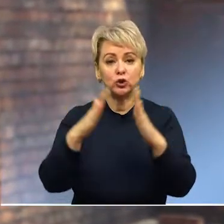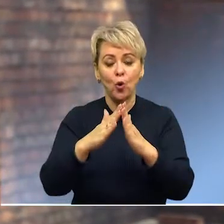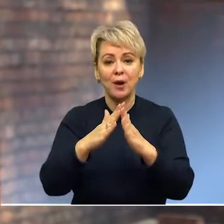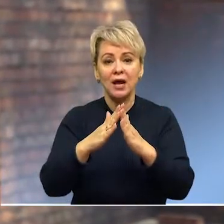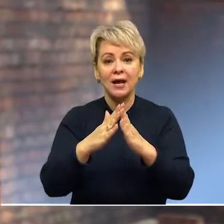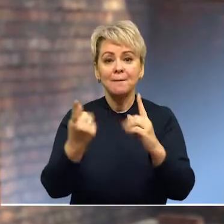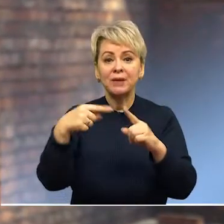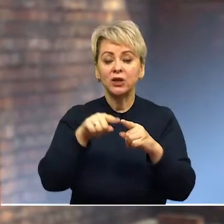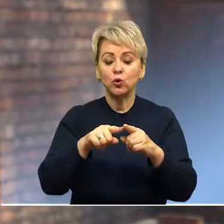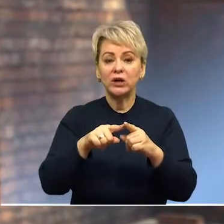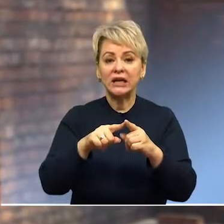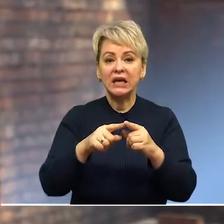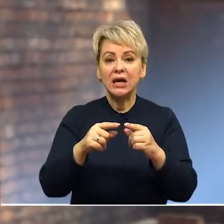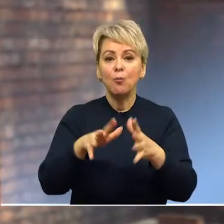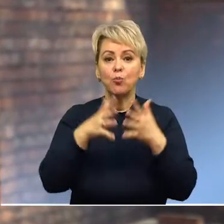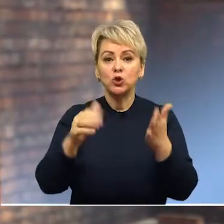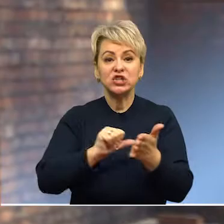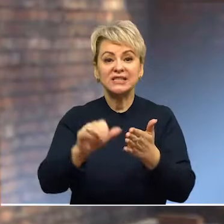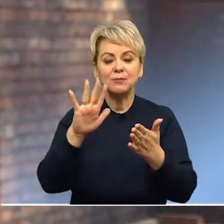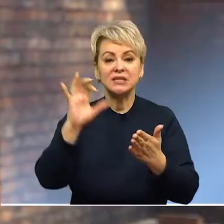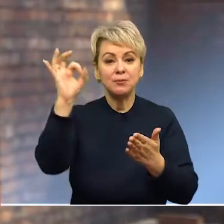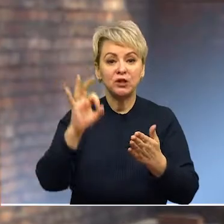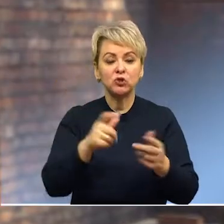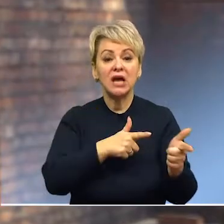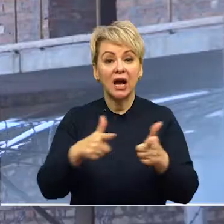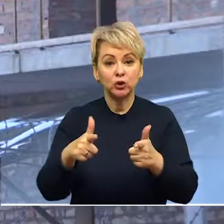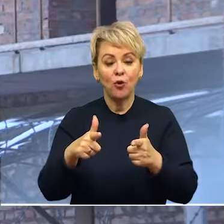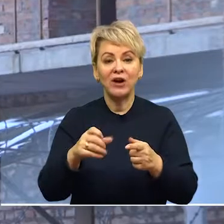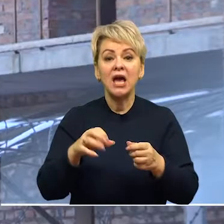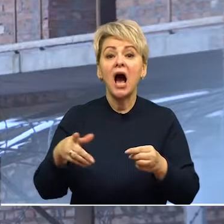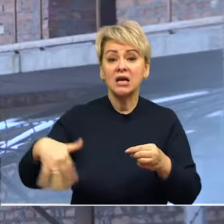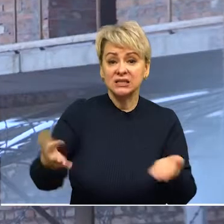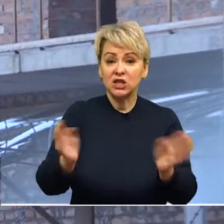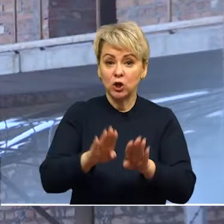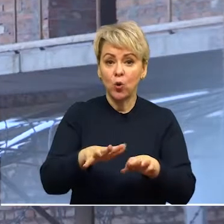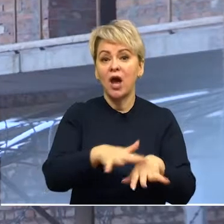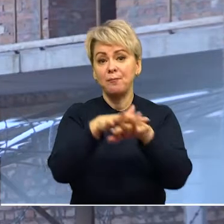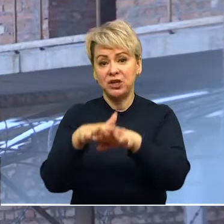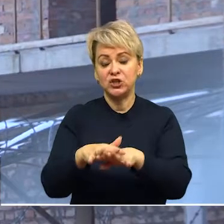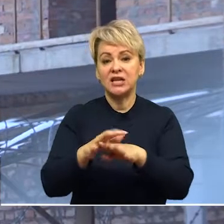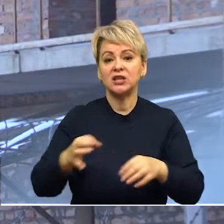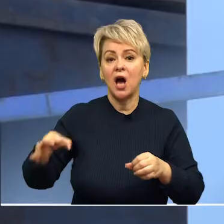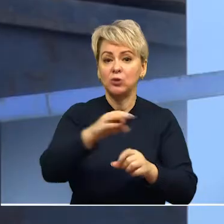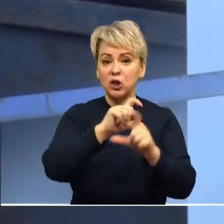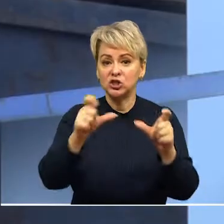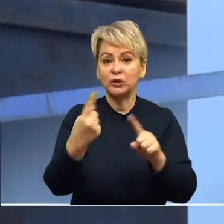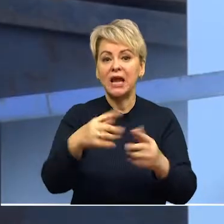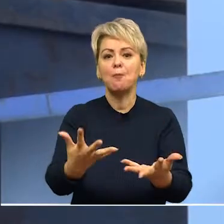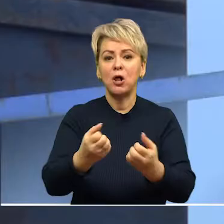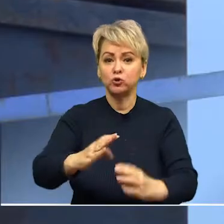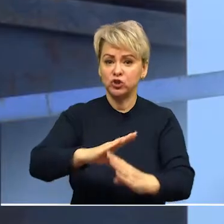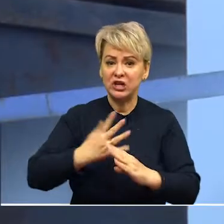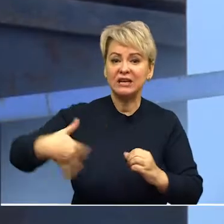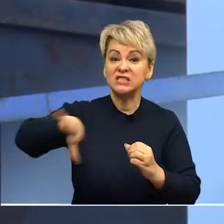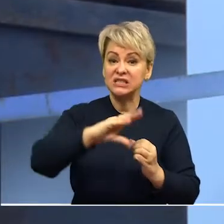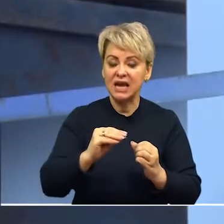выше, стоимость которых выше 65%, выделяются средства областного бюджета. Для получения субсидии